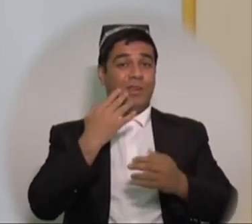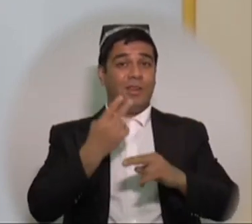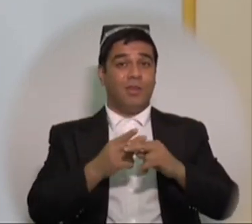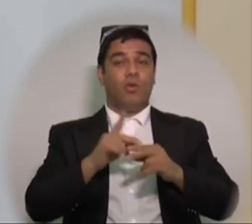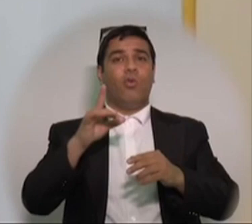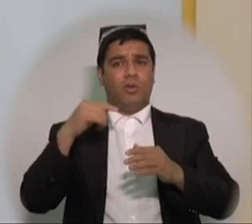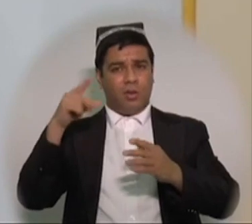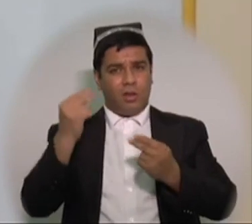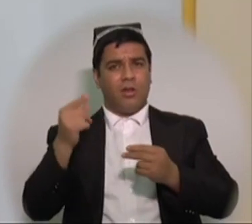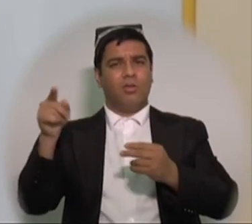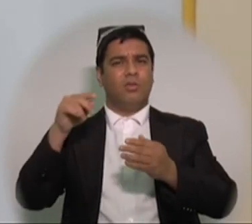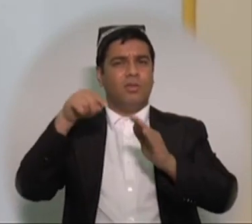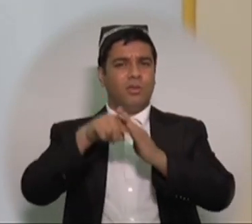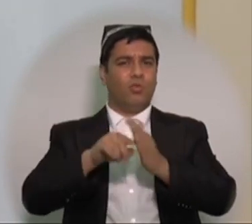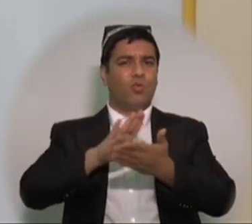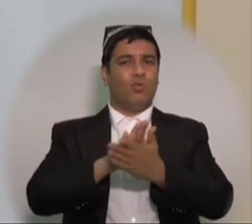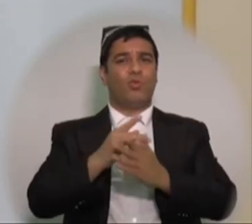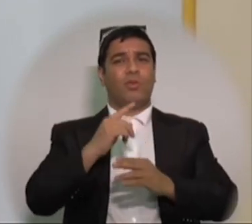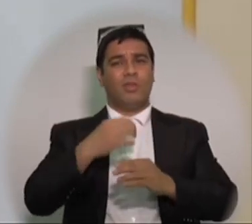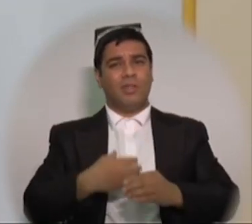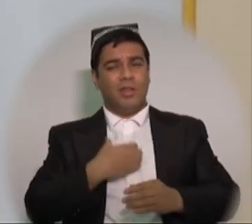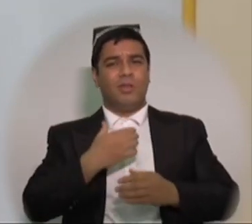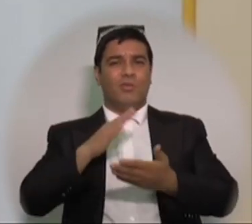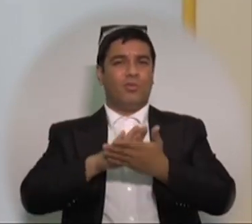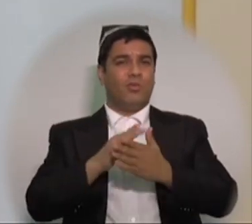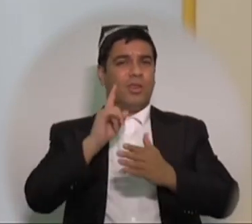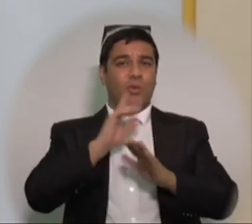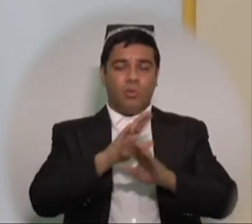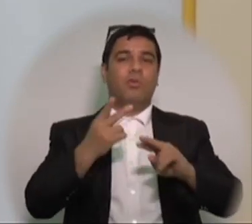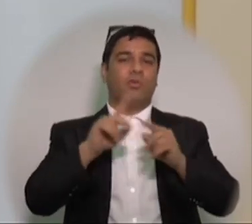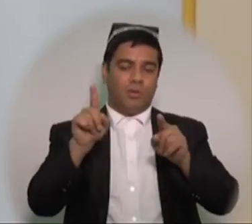Özüge nakulayı basayam çıkıp kütü oladı, hursan kılıçka urunadı.